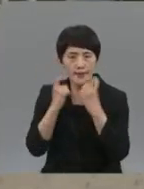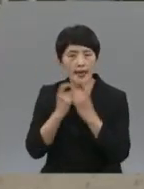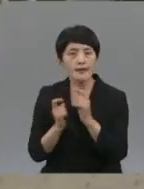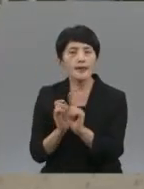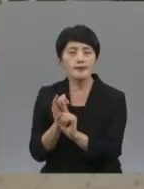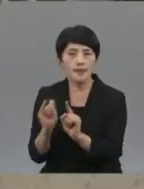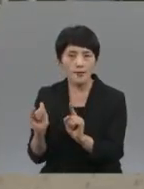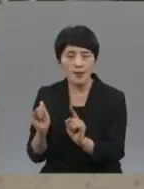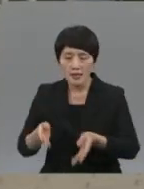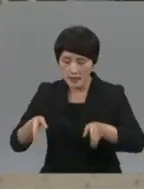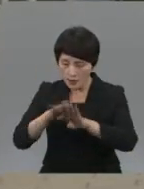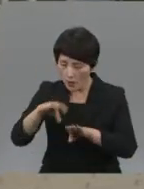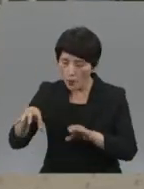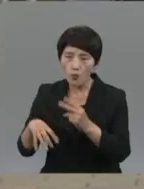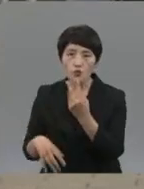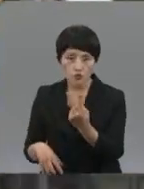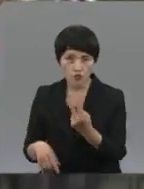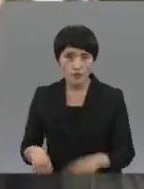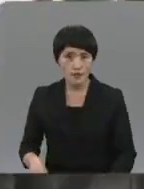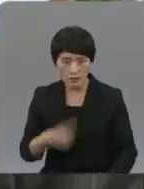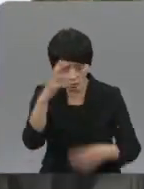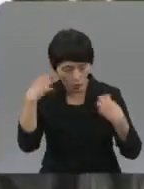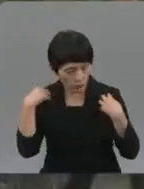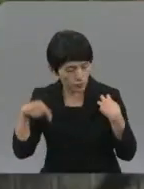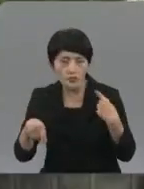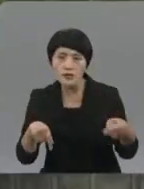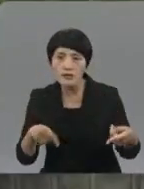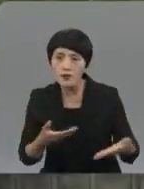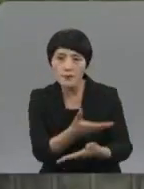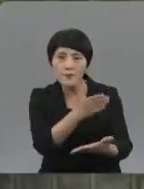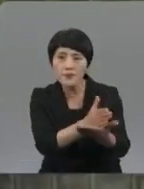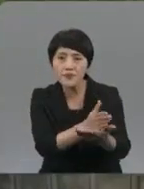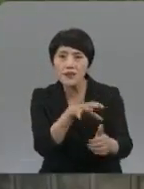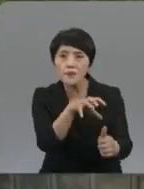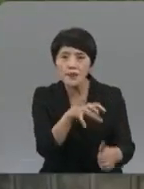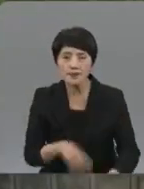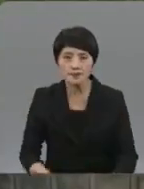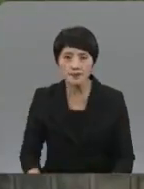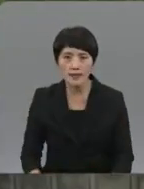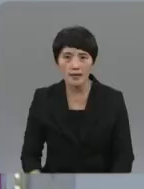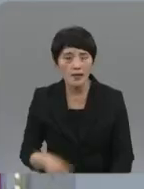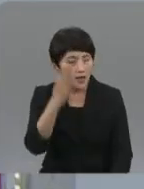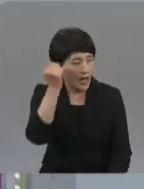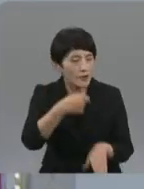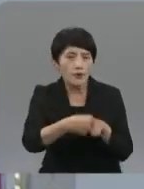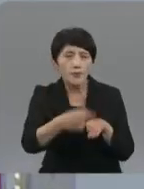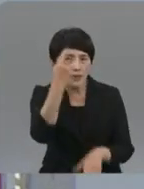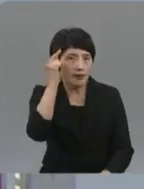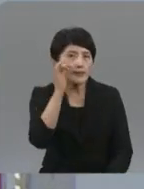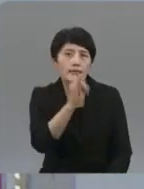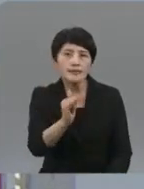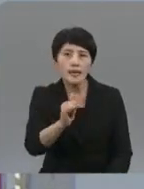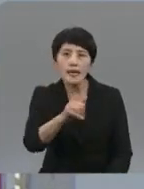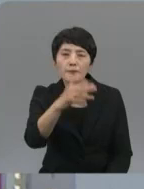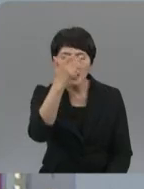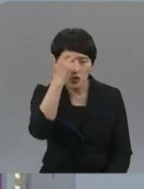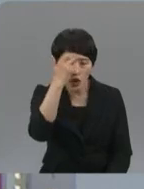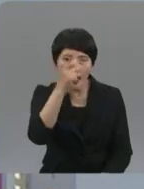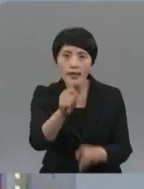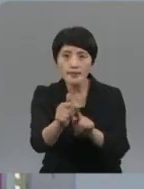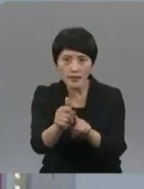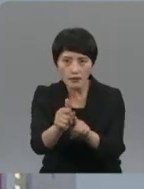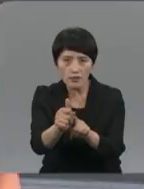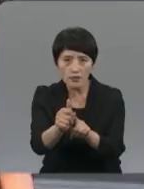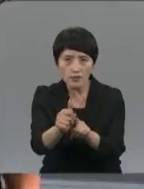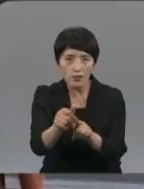北韩政权从事活动。政府还将一名帮助该俄罗斯人的北韩人和二人成立的两家公司列入制